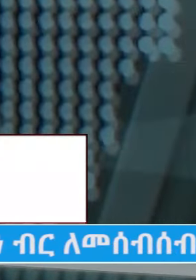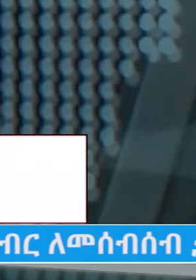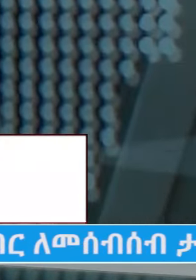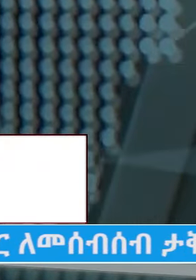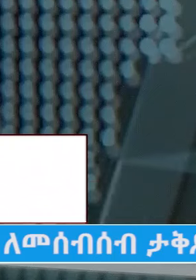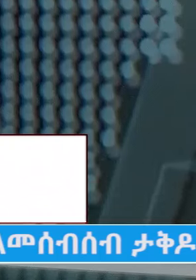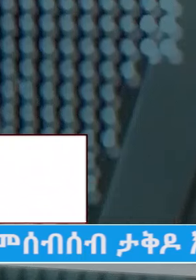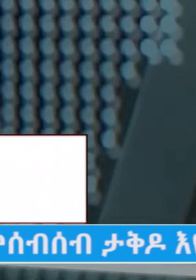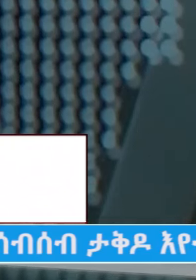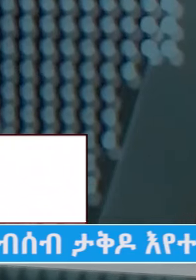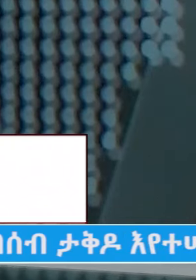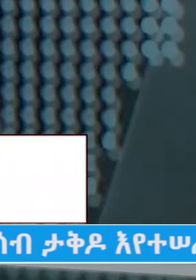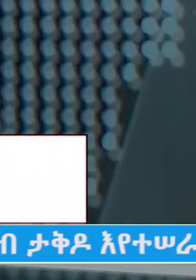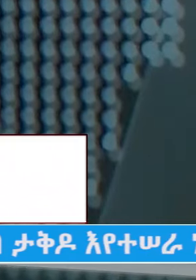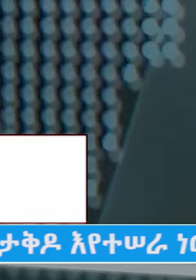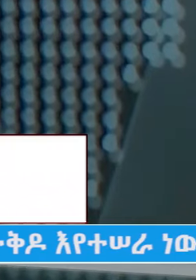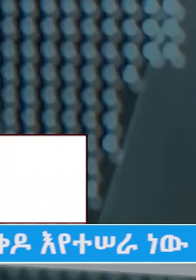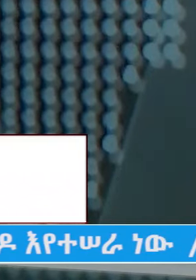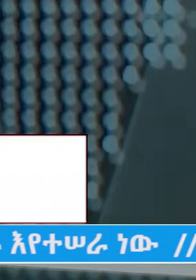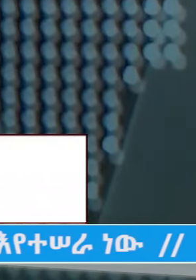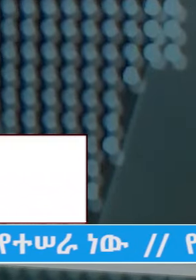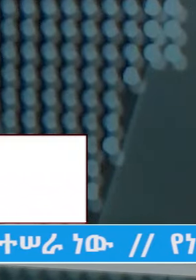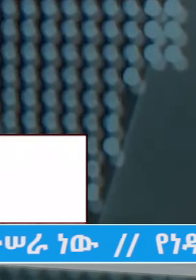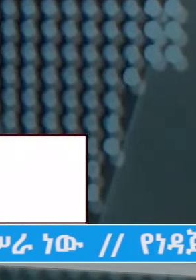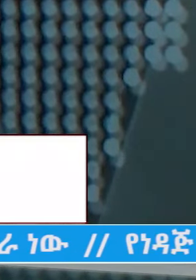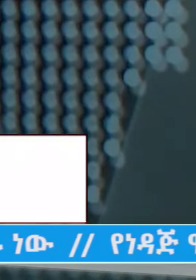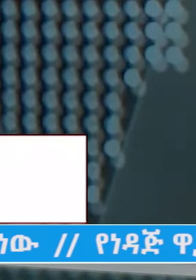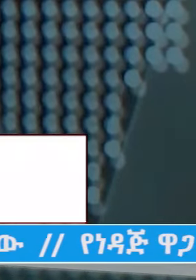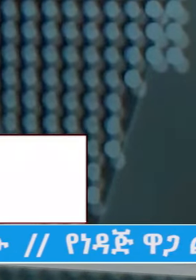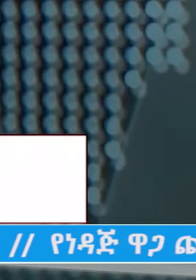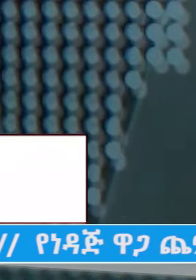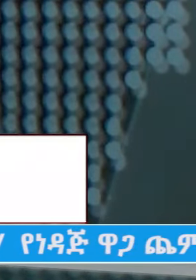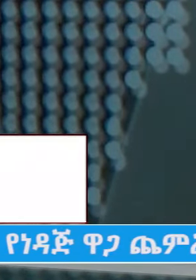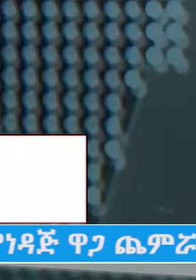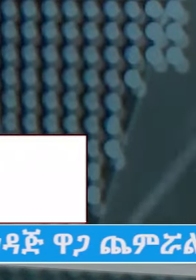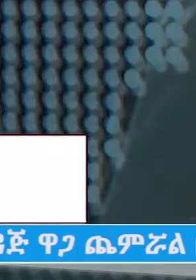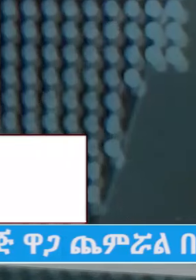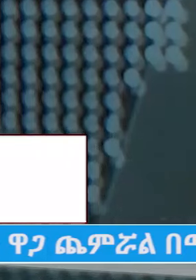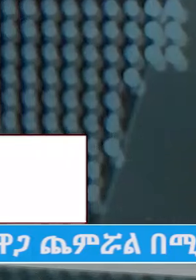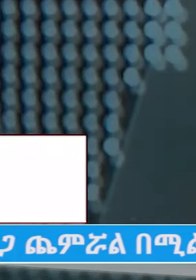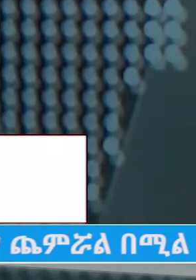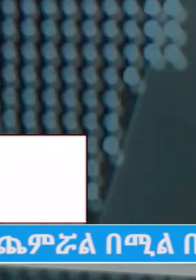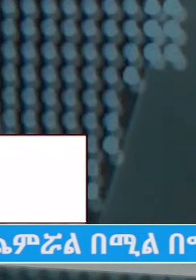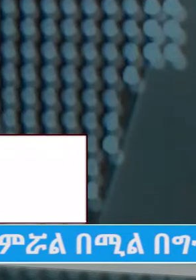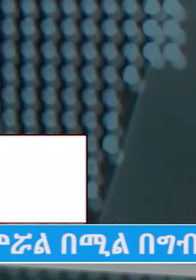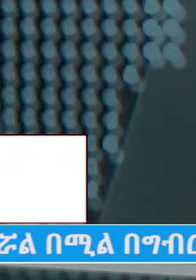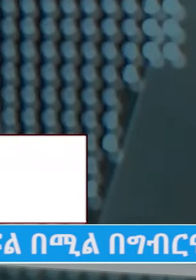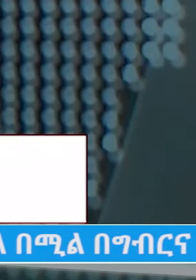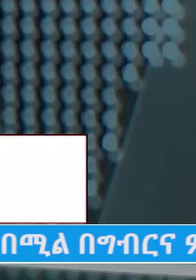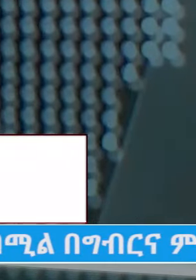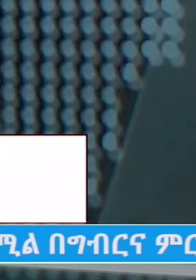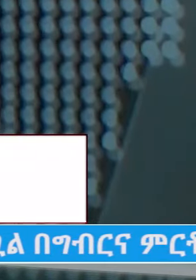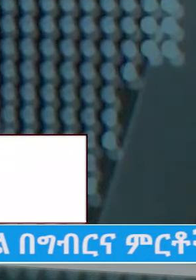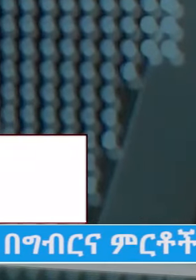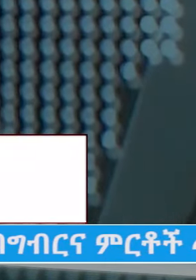ኢሳት ያነጋገራቸው የቀድሞ የተባበሩት መንግስታት የአፍሪካ ኢኮኖሚ ኮሚሽን ባልደረባ የነበሩት አቶ ተድላ ተሾመና የምጣኔ